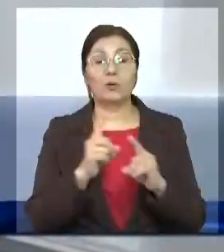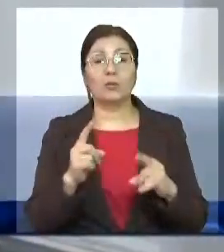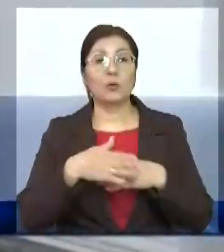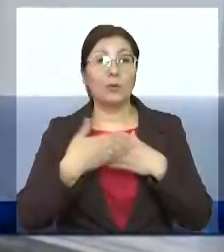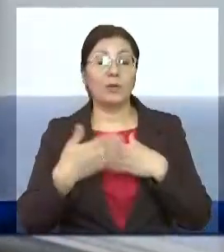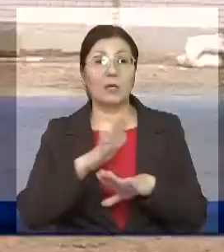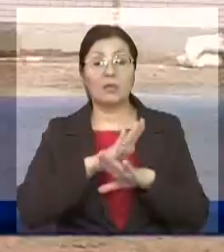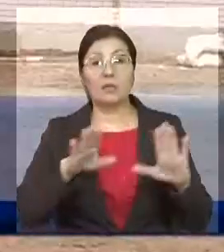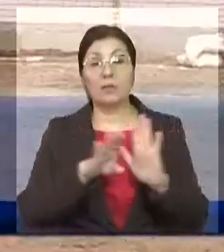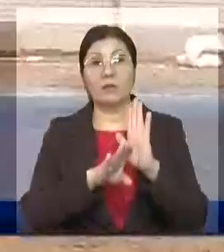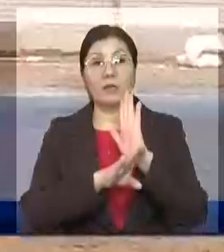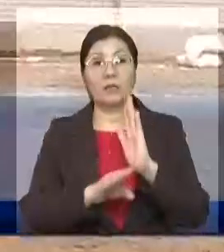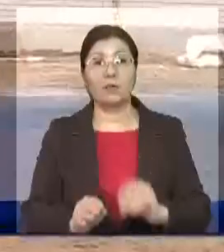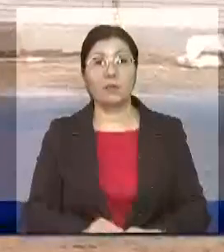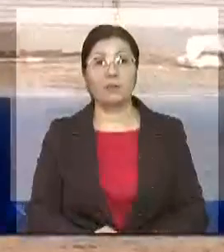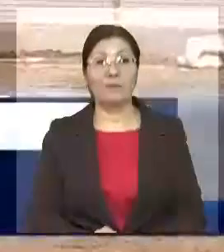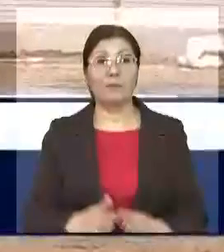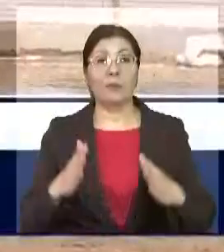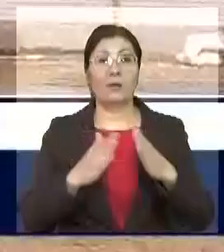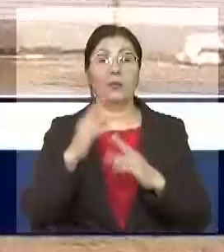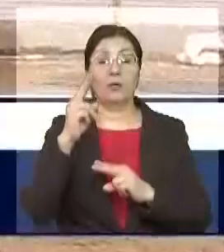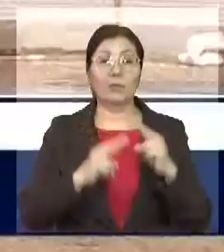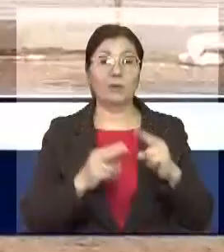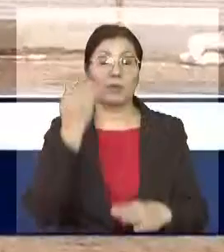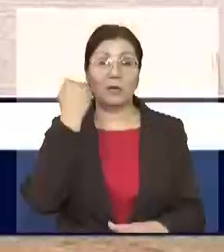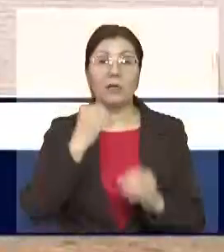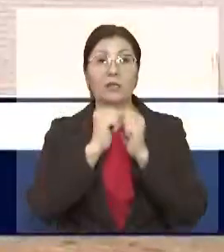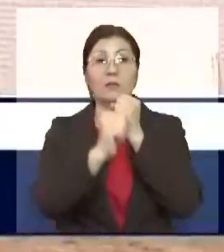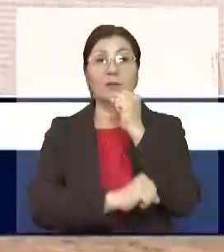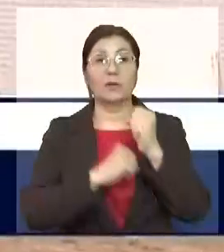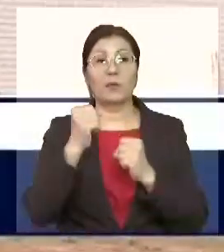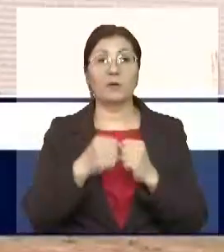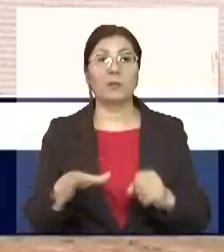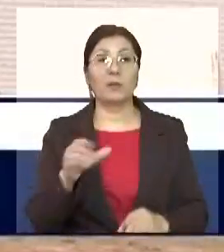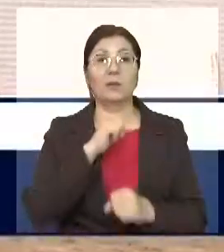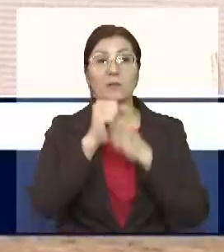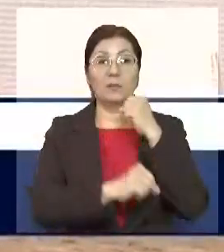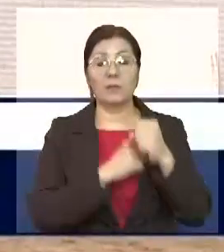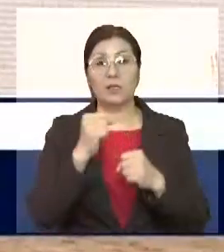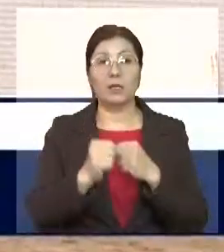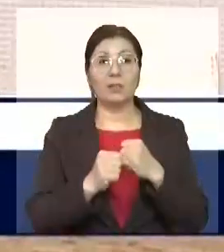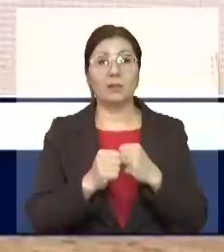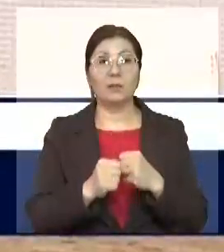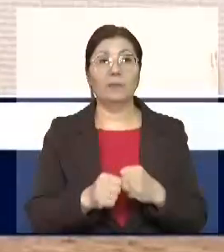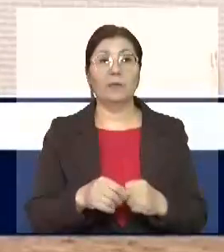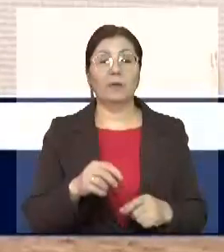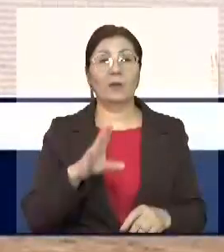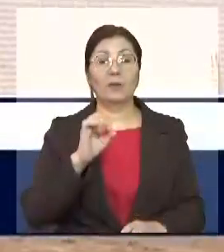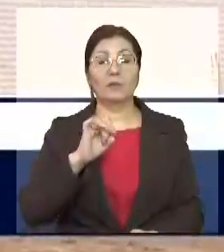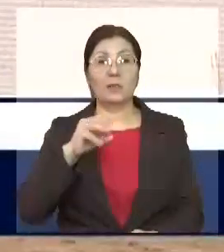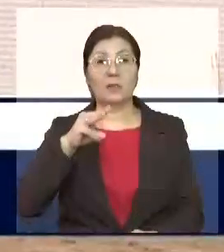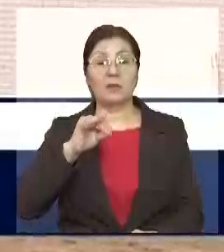отставать от графика. Дом строится из качественных материалов. На все материалы сертификаты